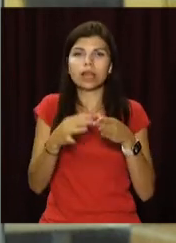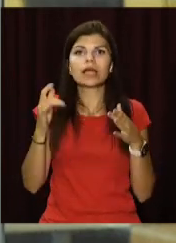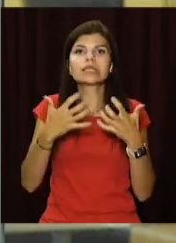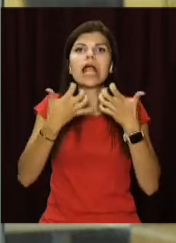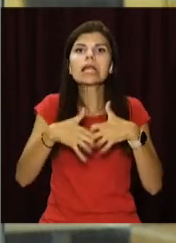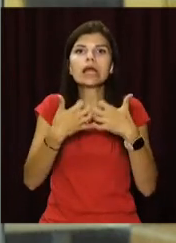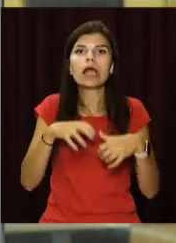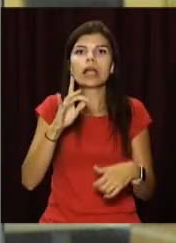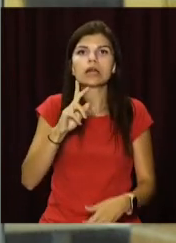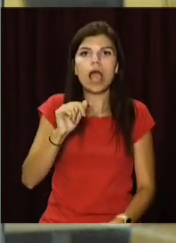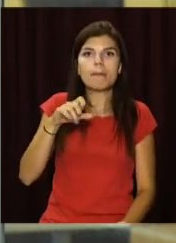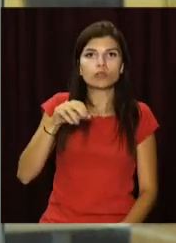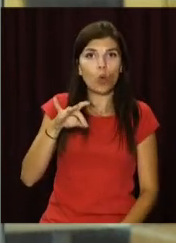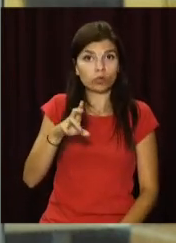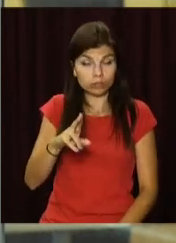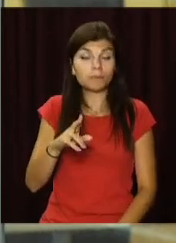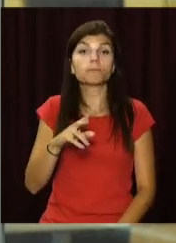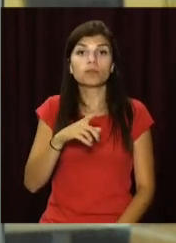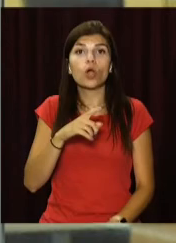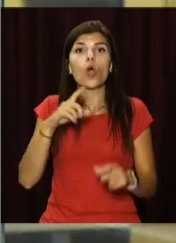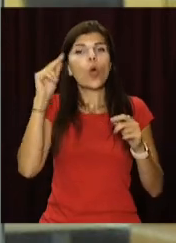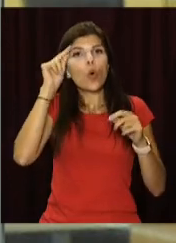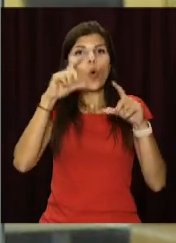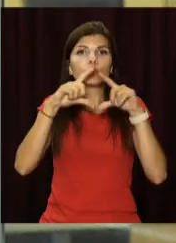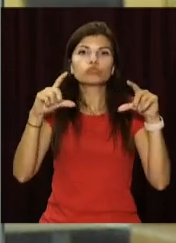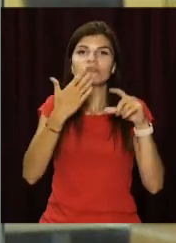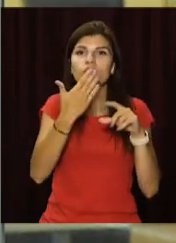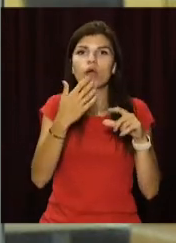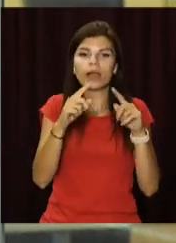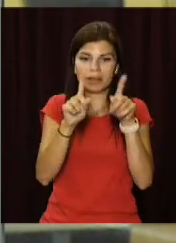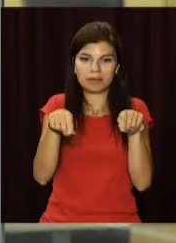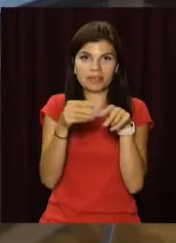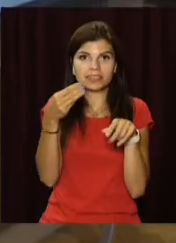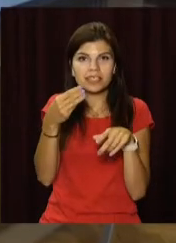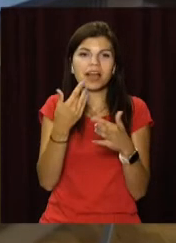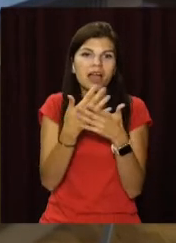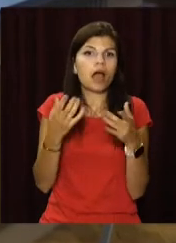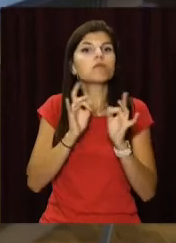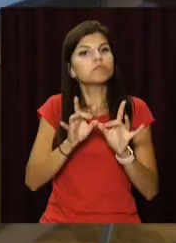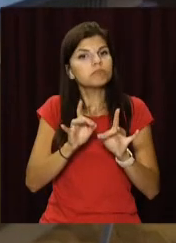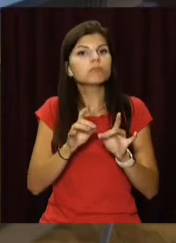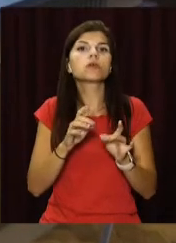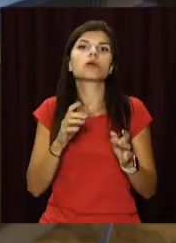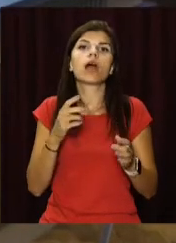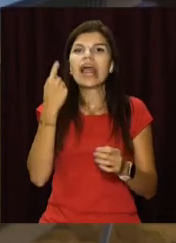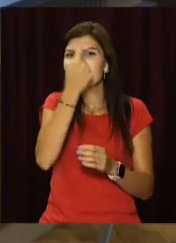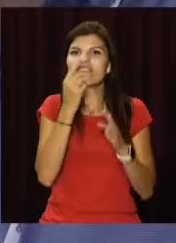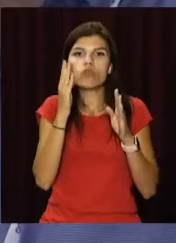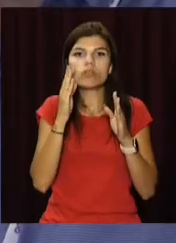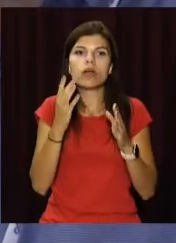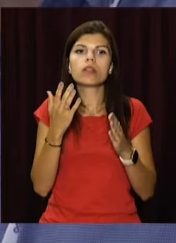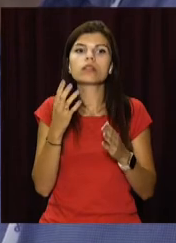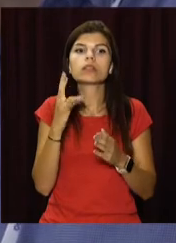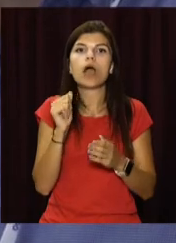Краматорська. Гостям продемонстрували нові учнівські квитки, розповіли про їхню функціональність та вручили спеціально створені індивідуальні набори